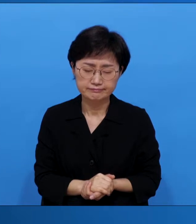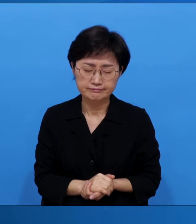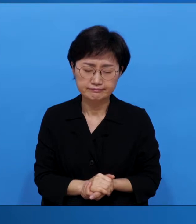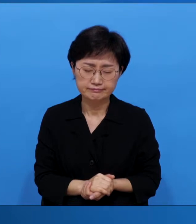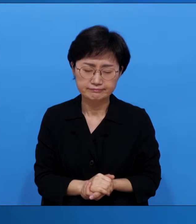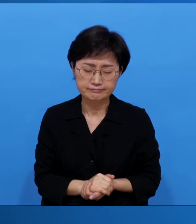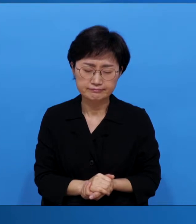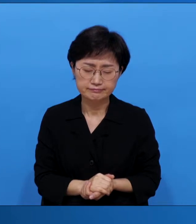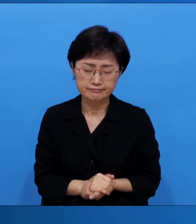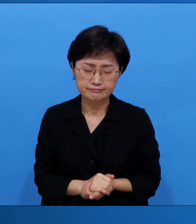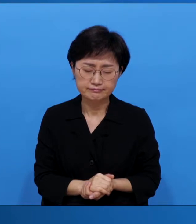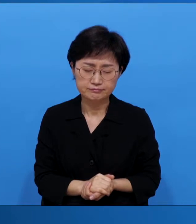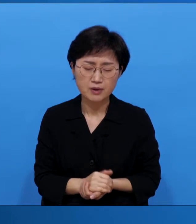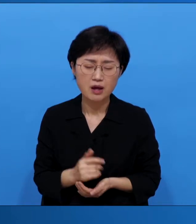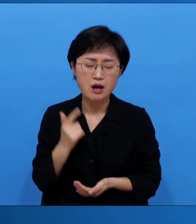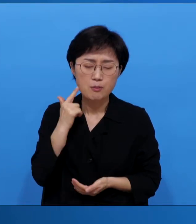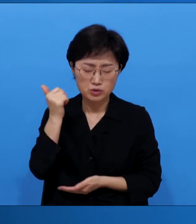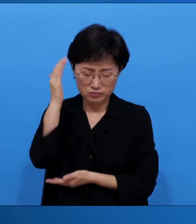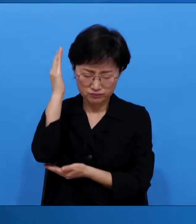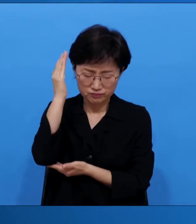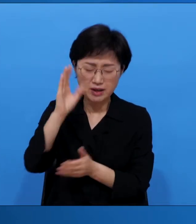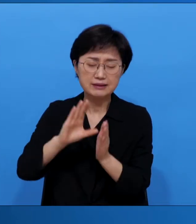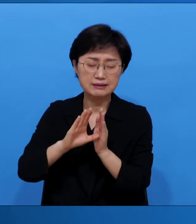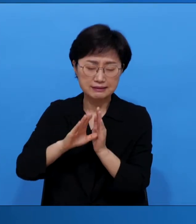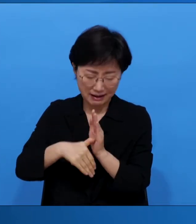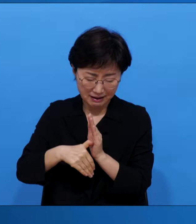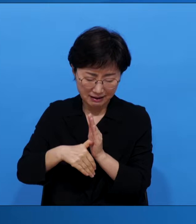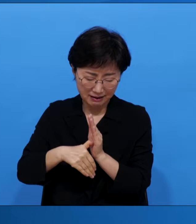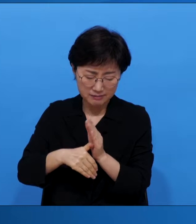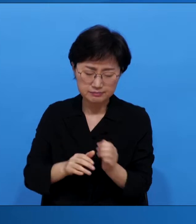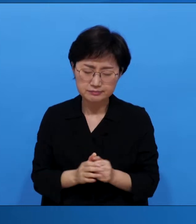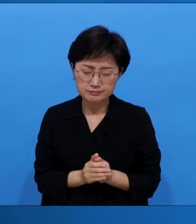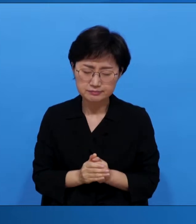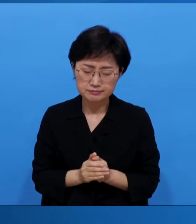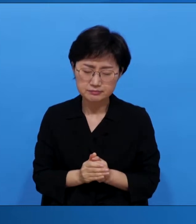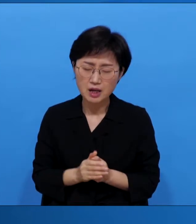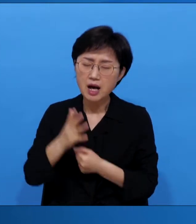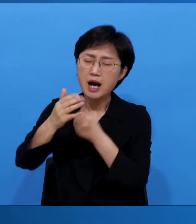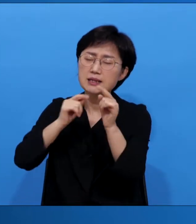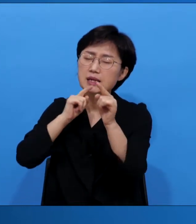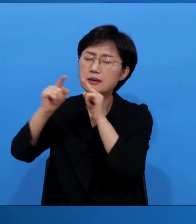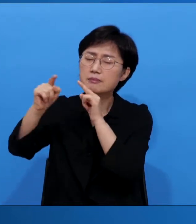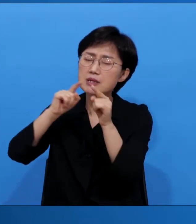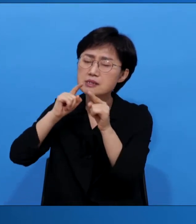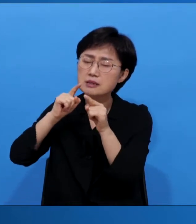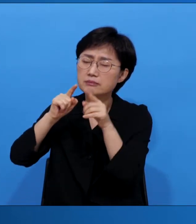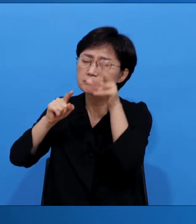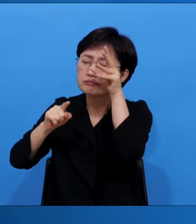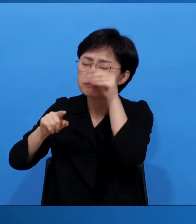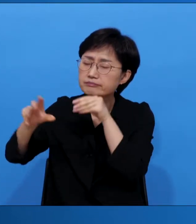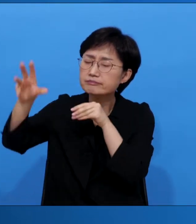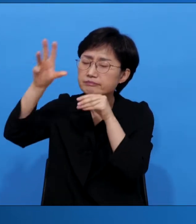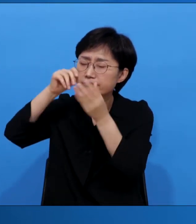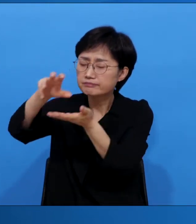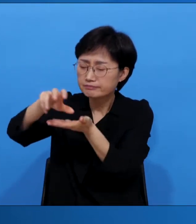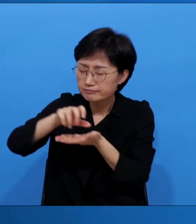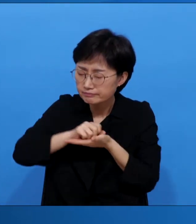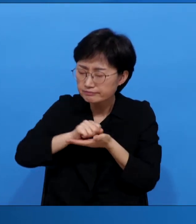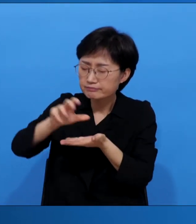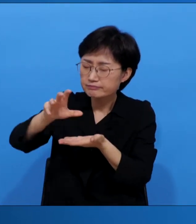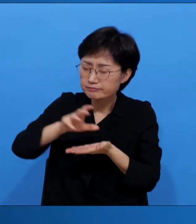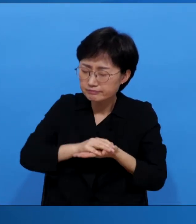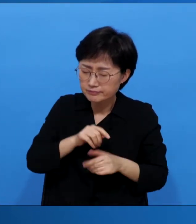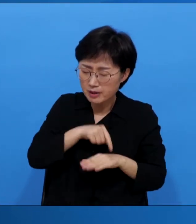you. 목사님 말씀 선포하실 때 하나님의 말씀이 가슴에 잘 담기어서 말씀으로